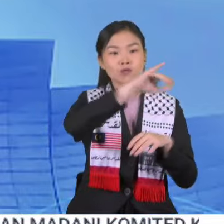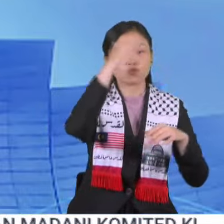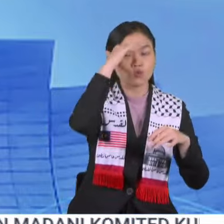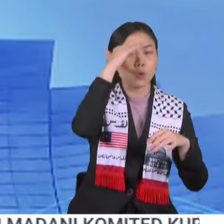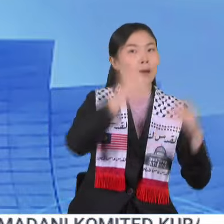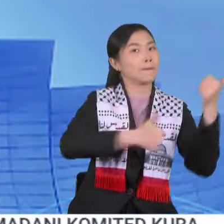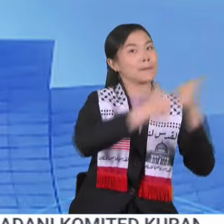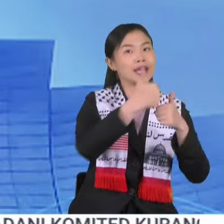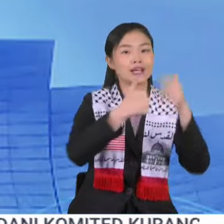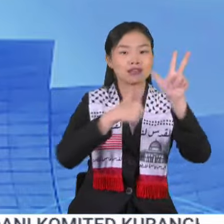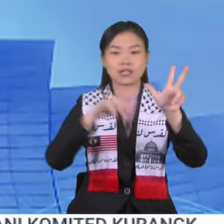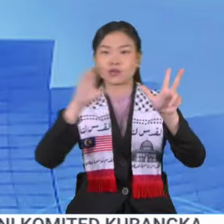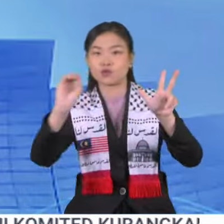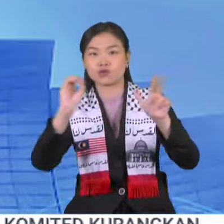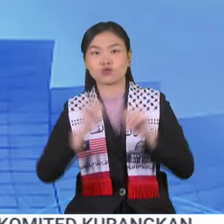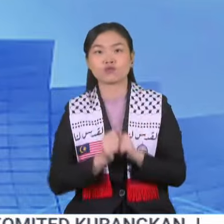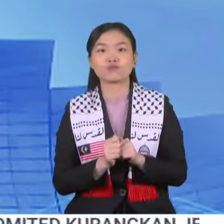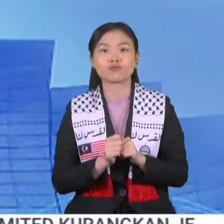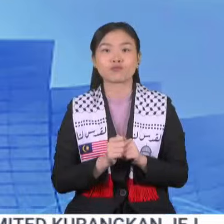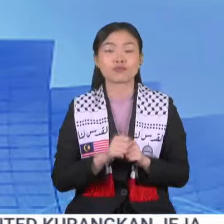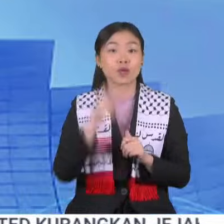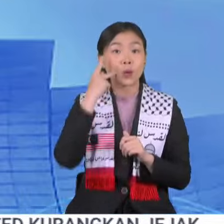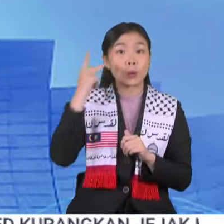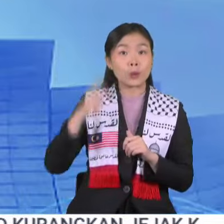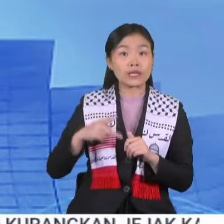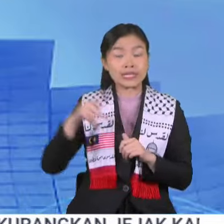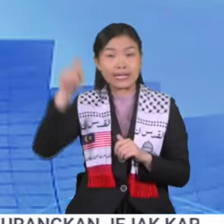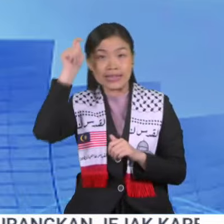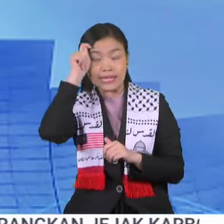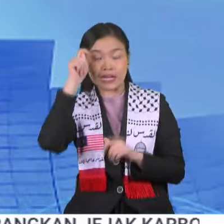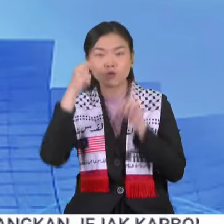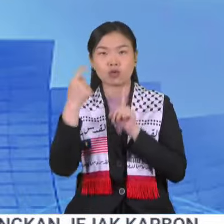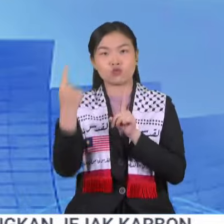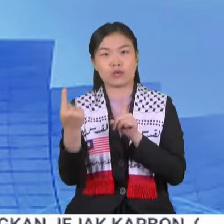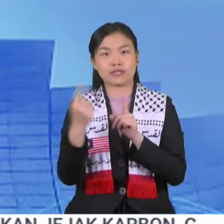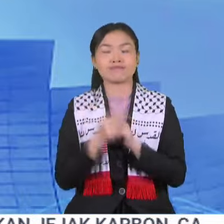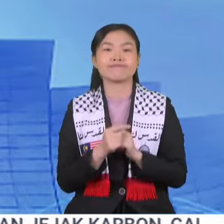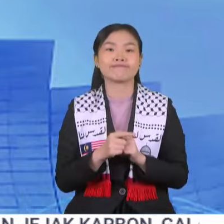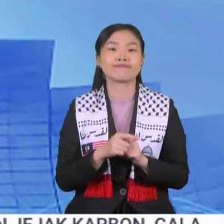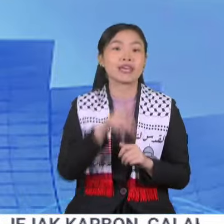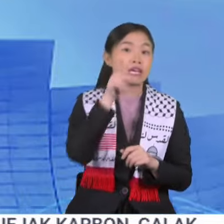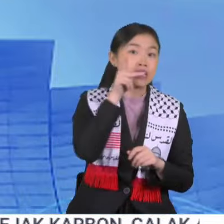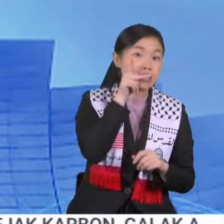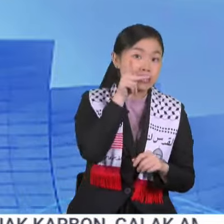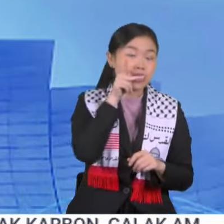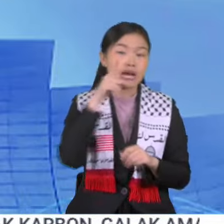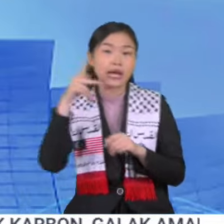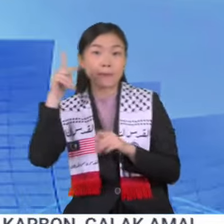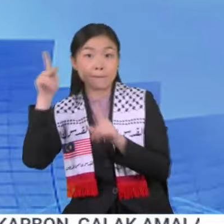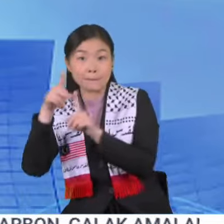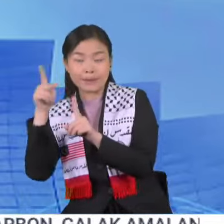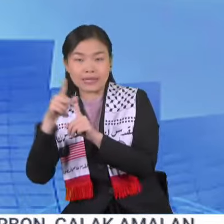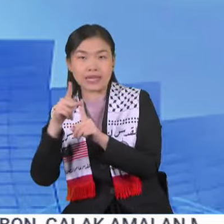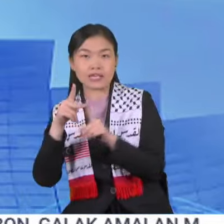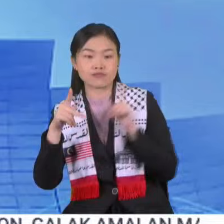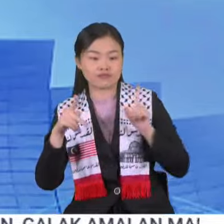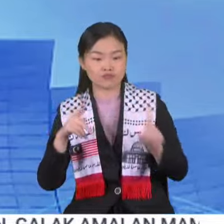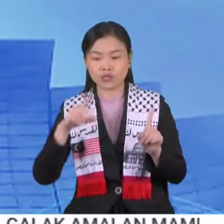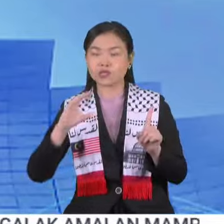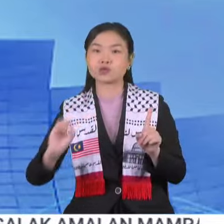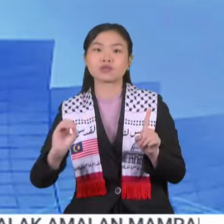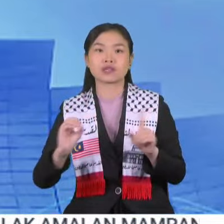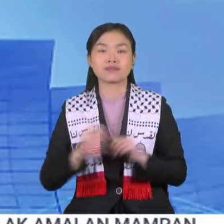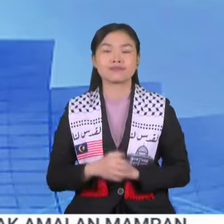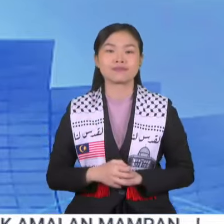Kuching City FC ikat Terengganu 1-1 di Stadium Negeri Sarawak manakala Kedah Darul Aman KDA FC tewaskan Penang FC 1-0